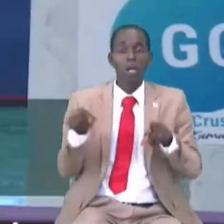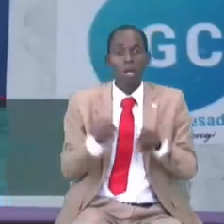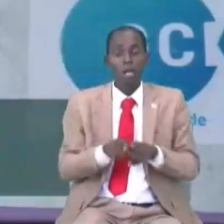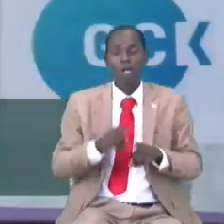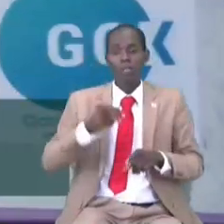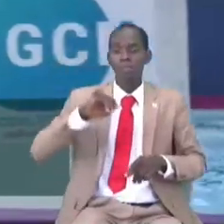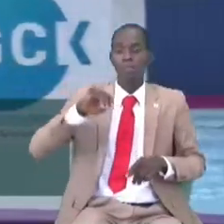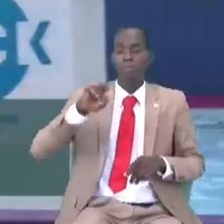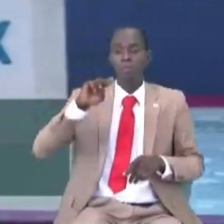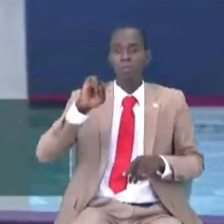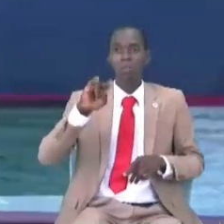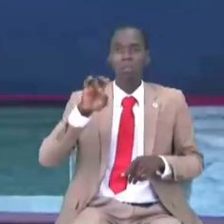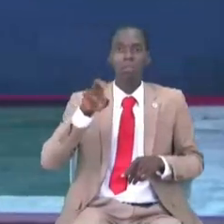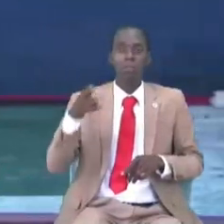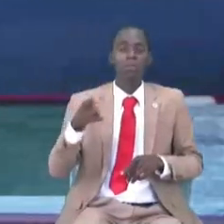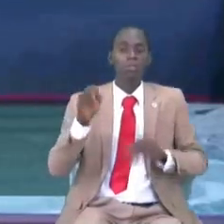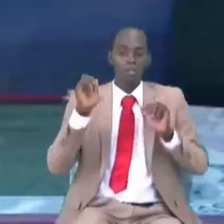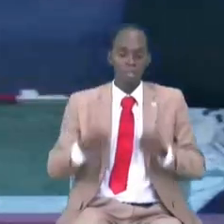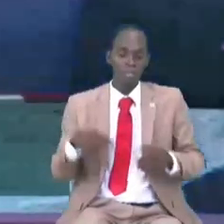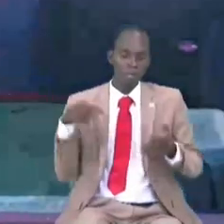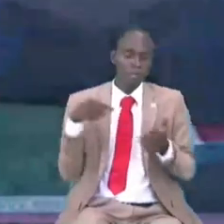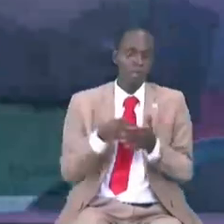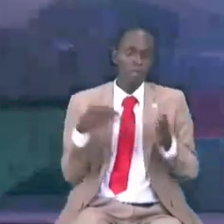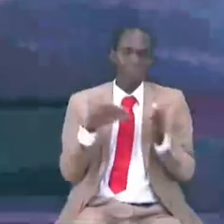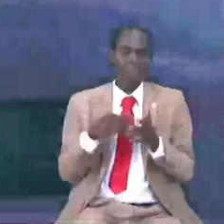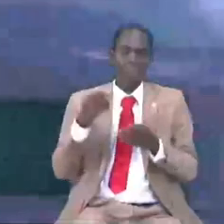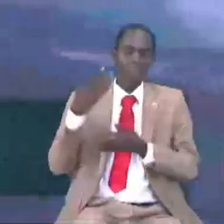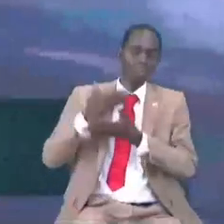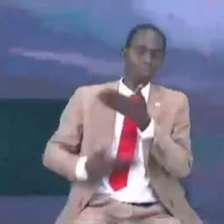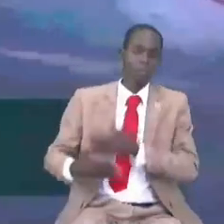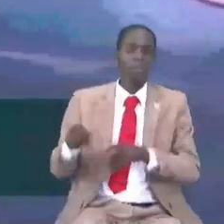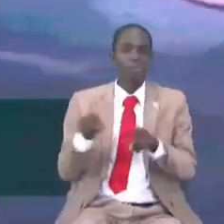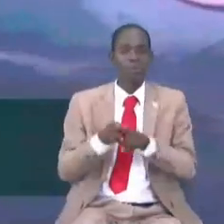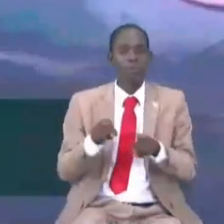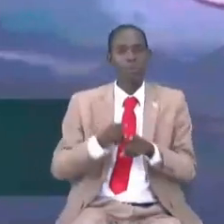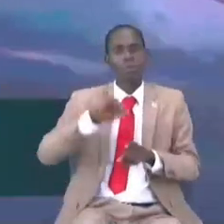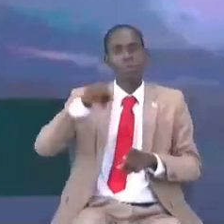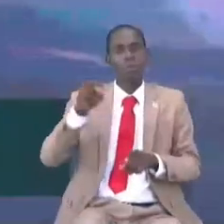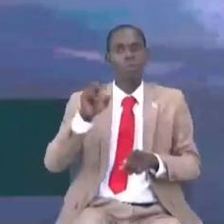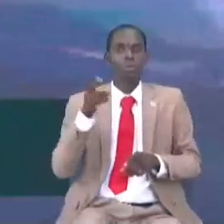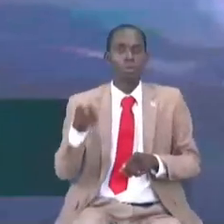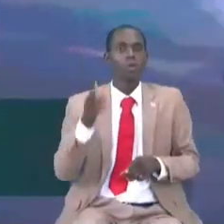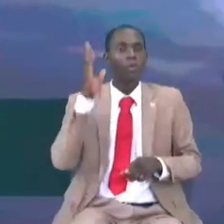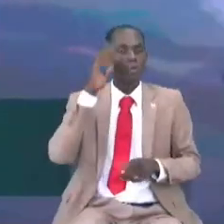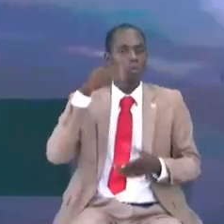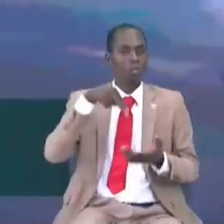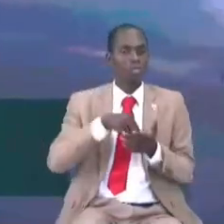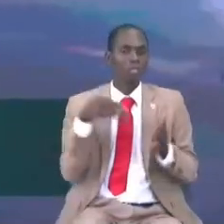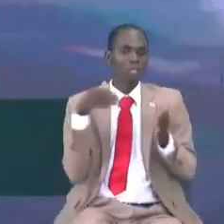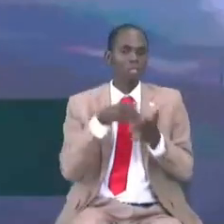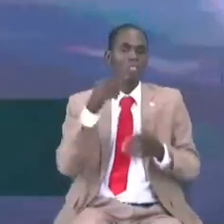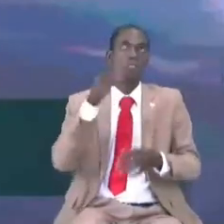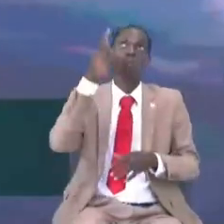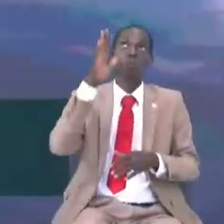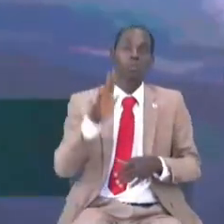contre la génération. Jonas se tiendra contre les prédicateurs les pasteurs